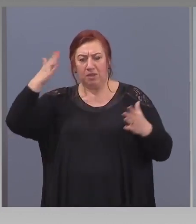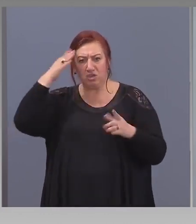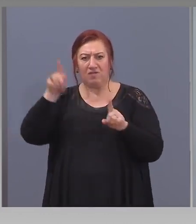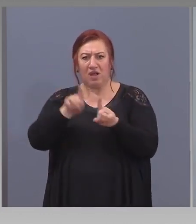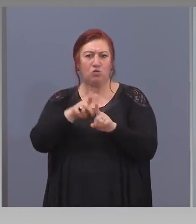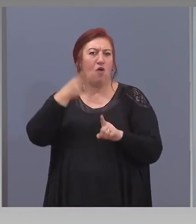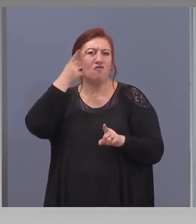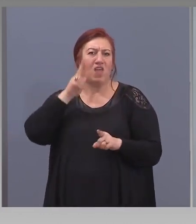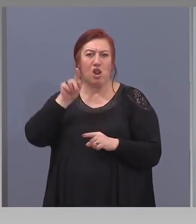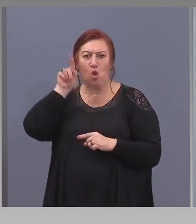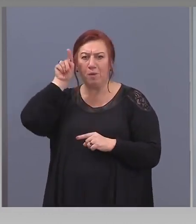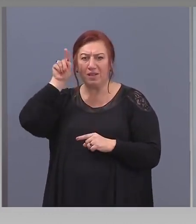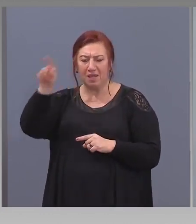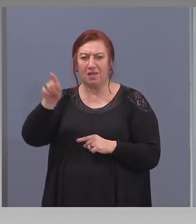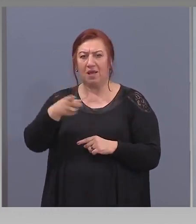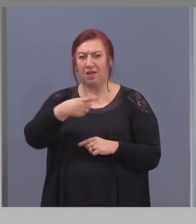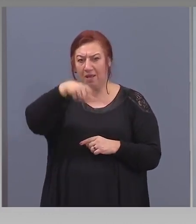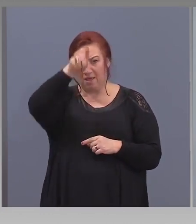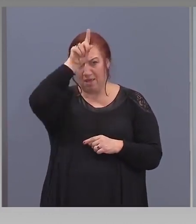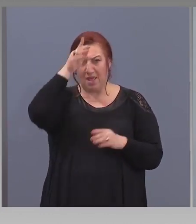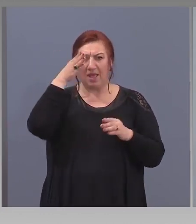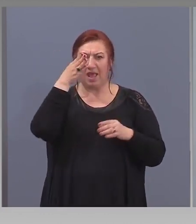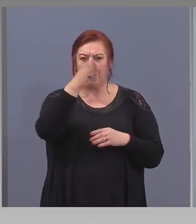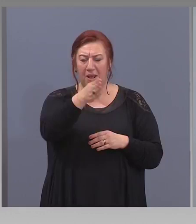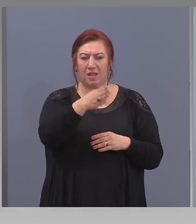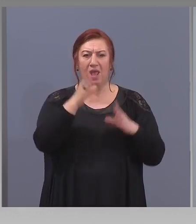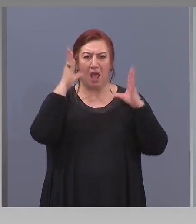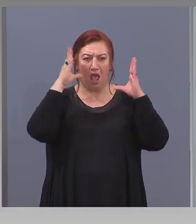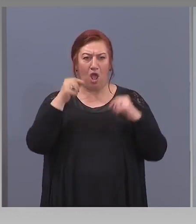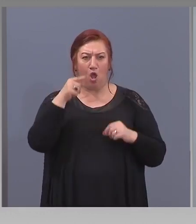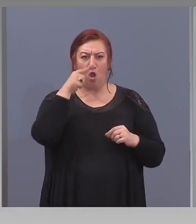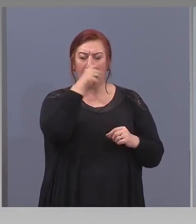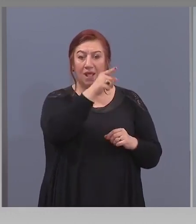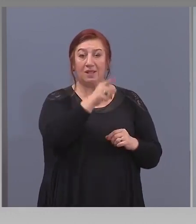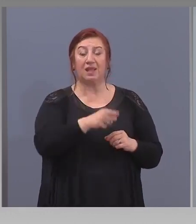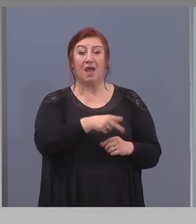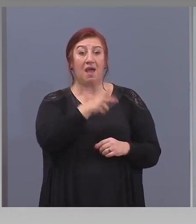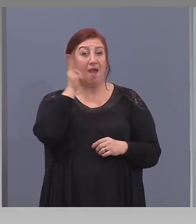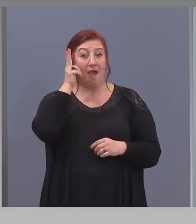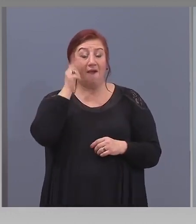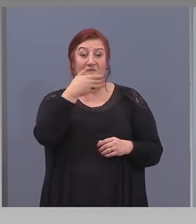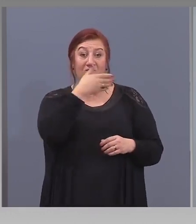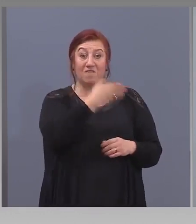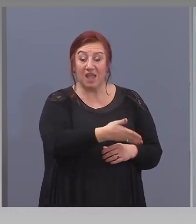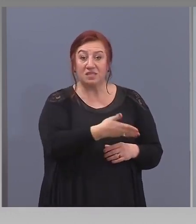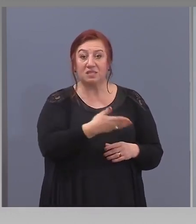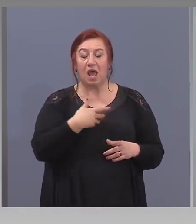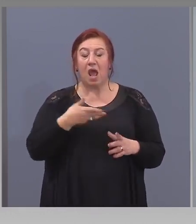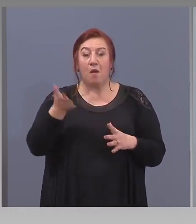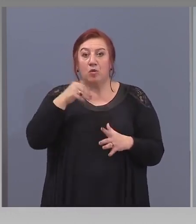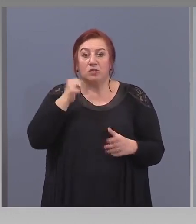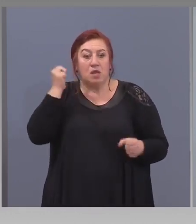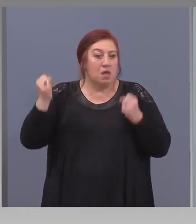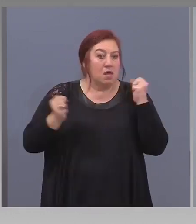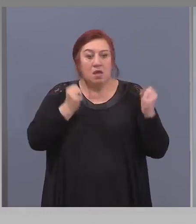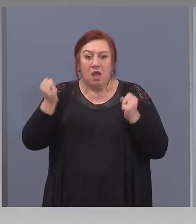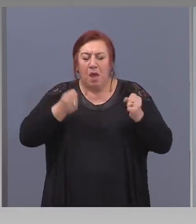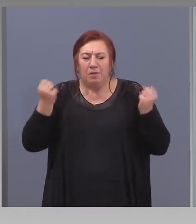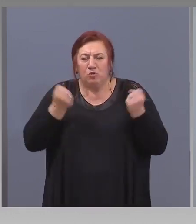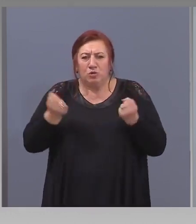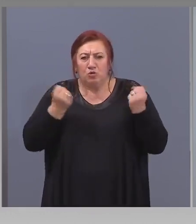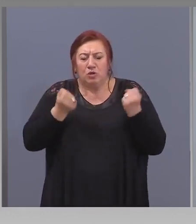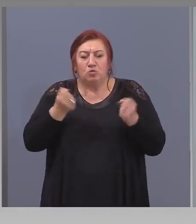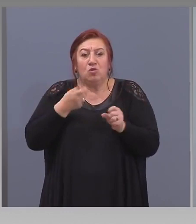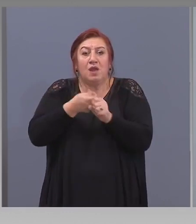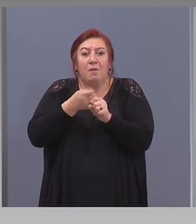Великобритания, Германия, Холандия, Франция. След това панически бързо направиха